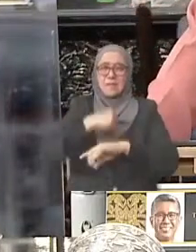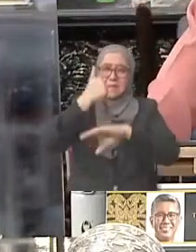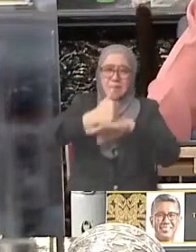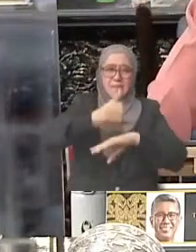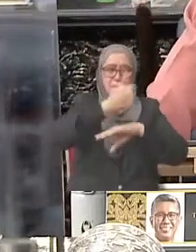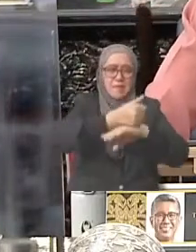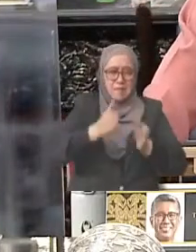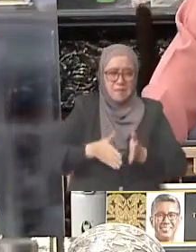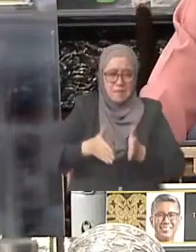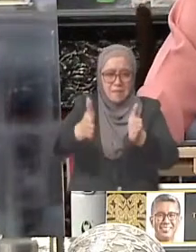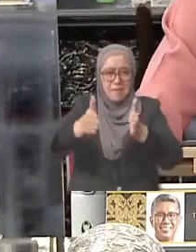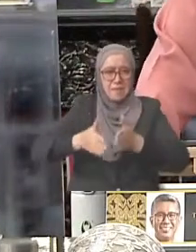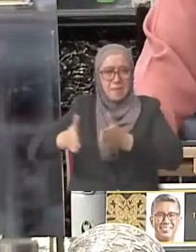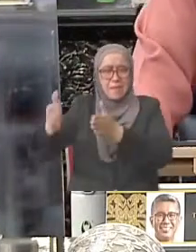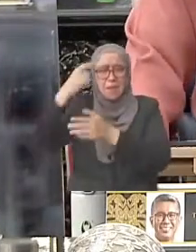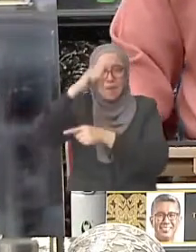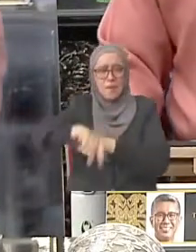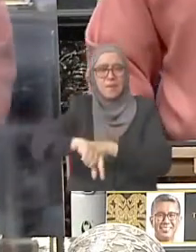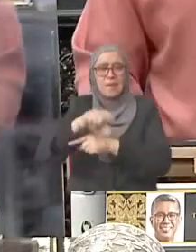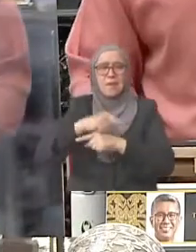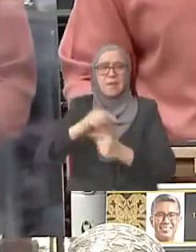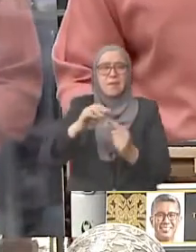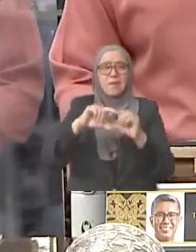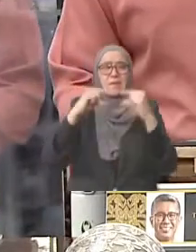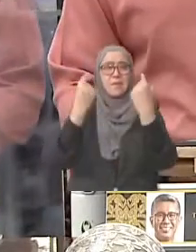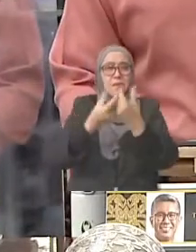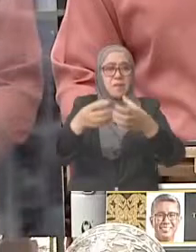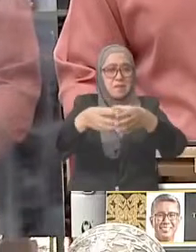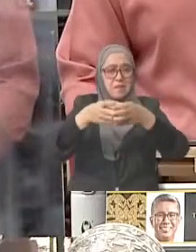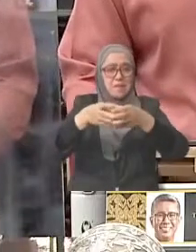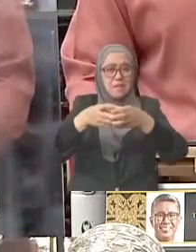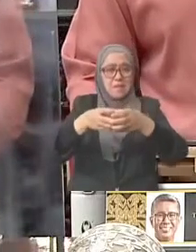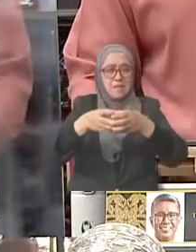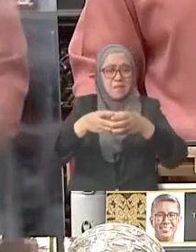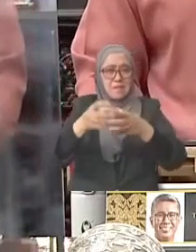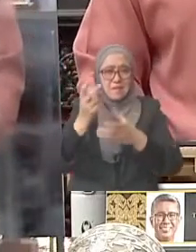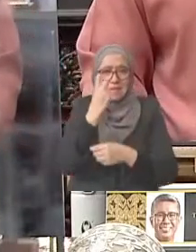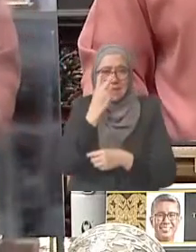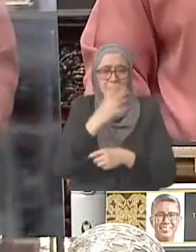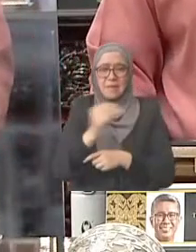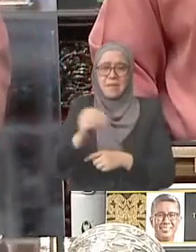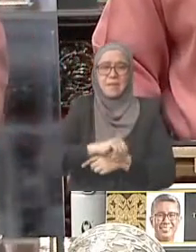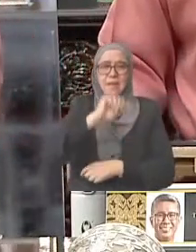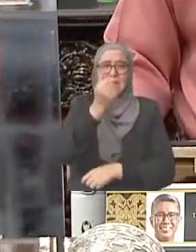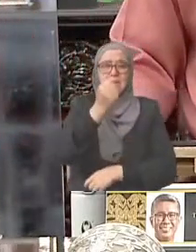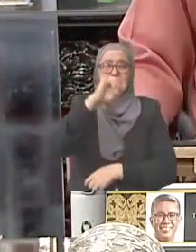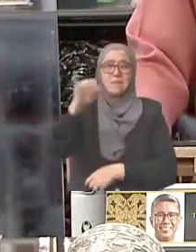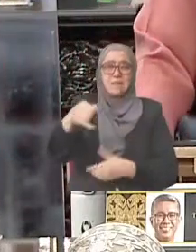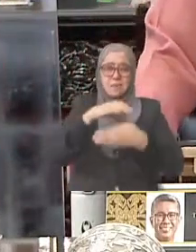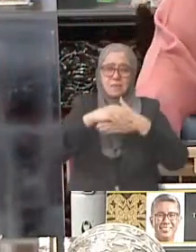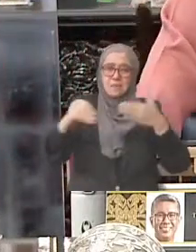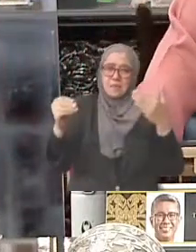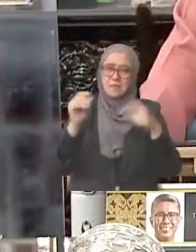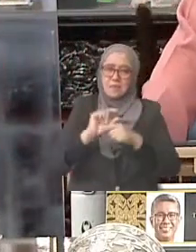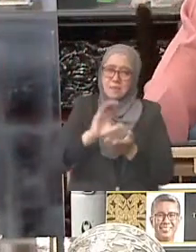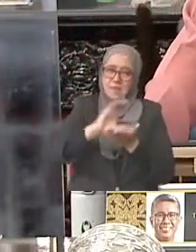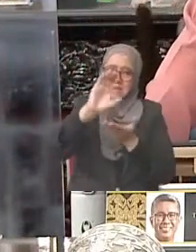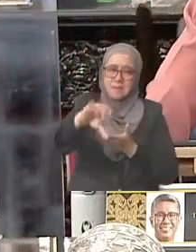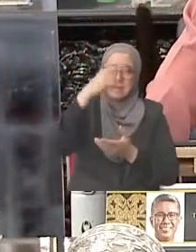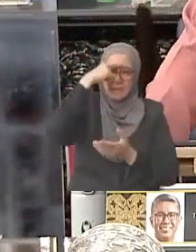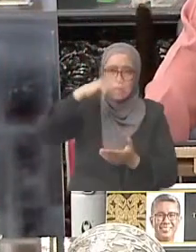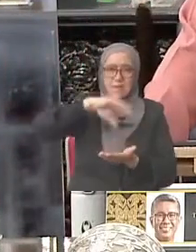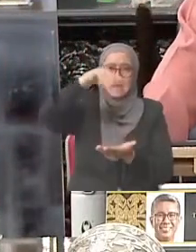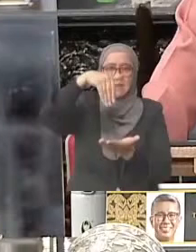kegunaan golongan cacat penglihatan saya itu 10 juta tinggi juga diperluaskan ataupun diperuntukkan untuk